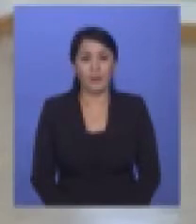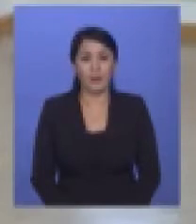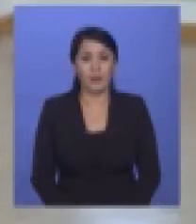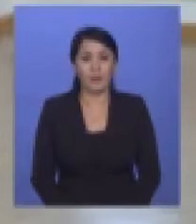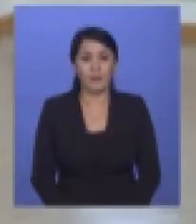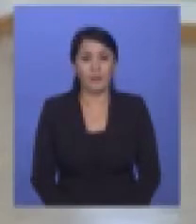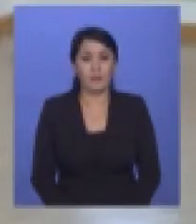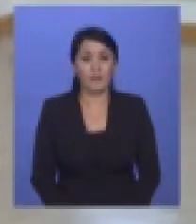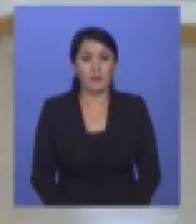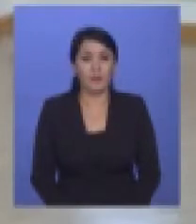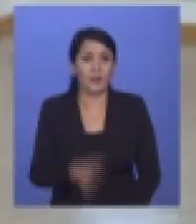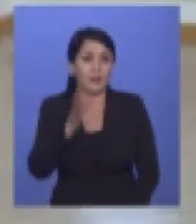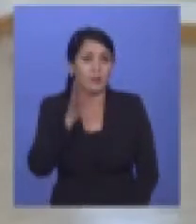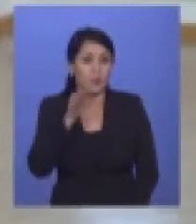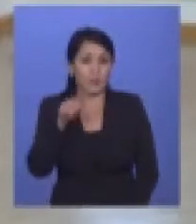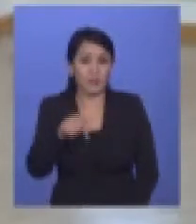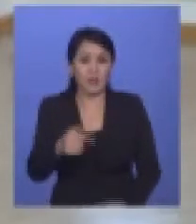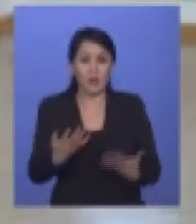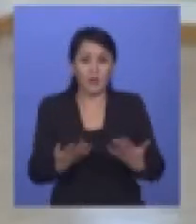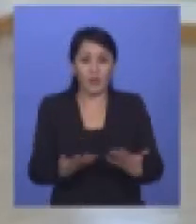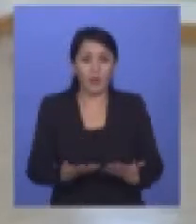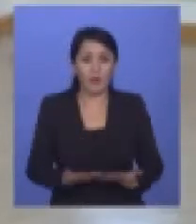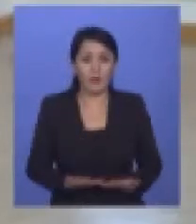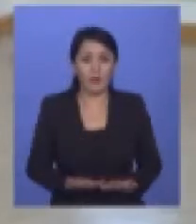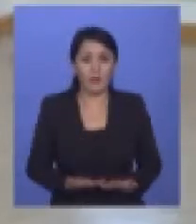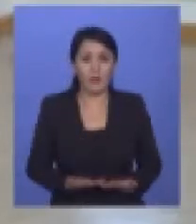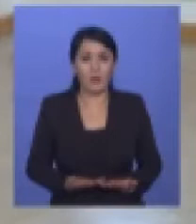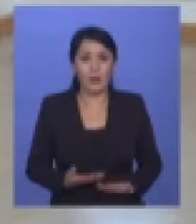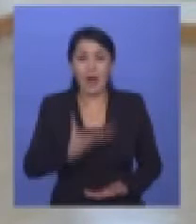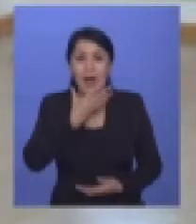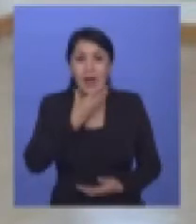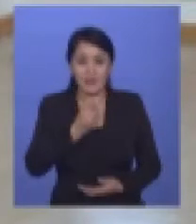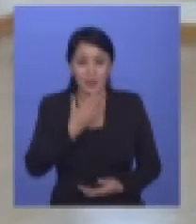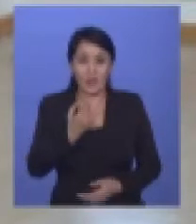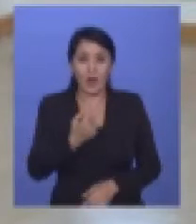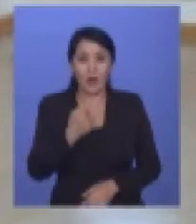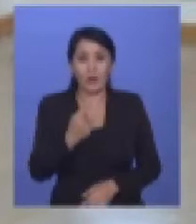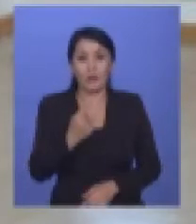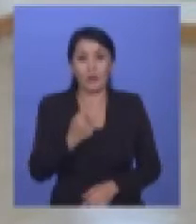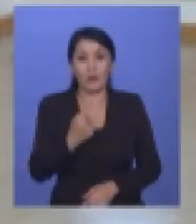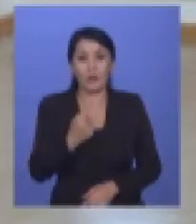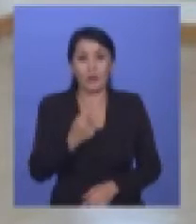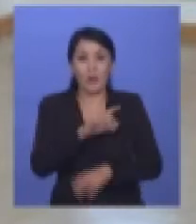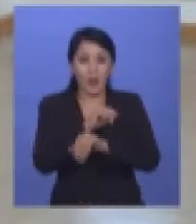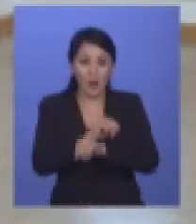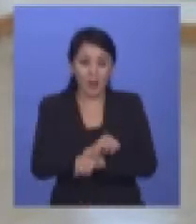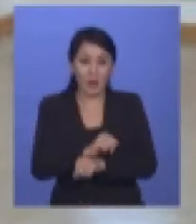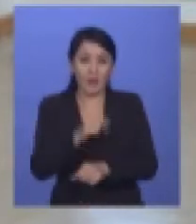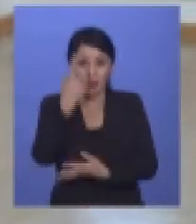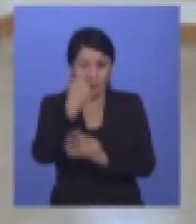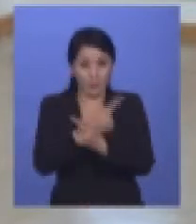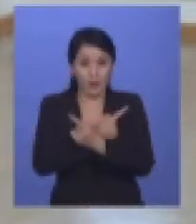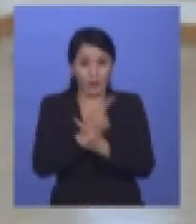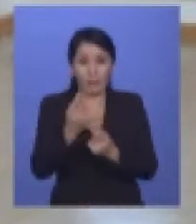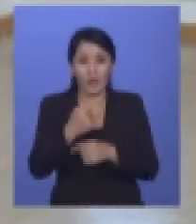Сол кезеңде өмір сүрген, яғни ақсақалдардың өзінің айтуы бойынша қалған деректерді